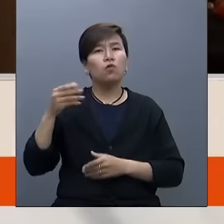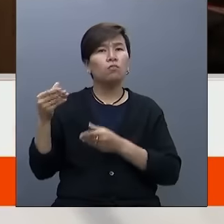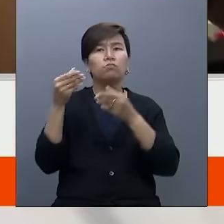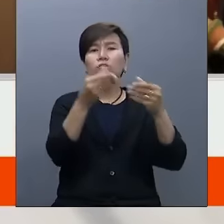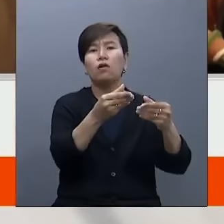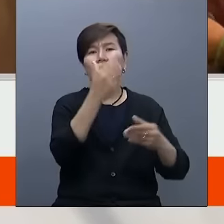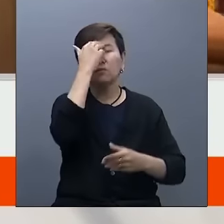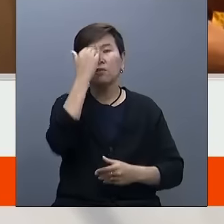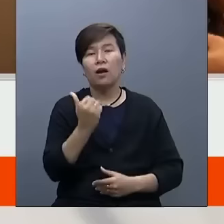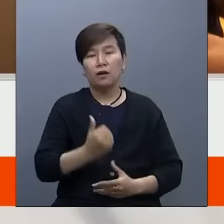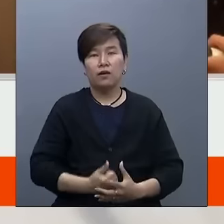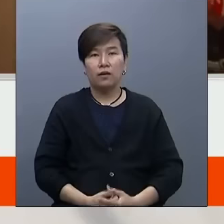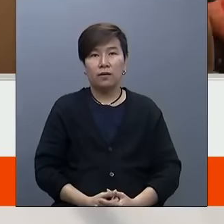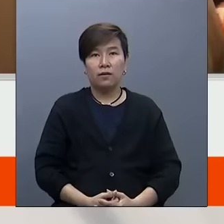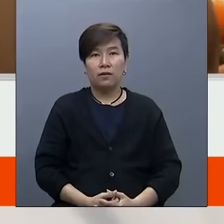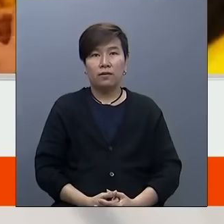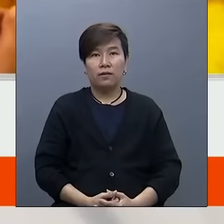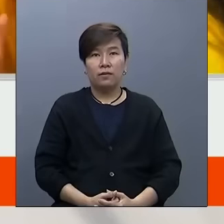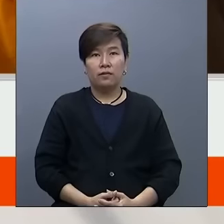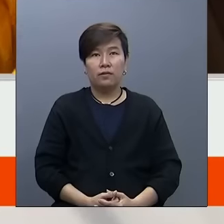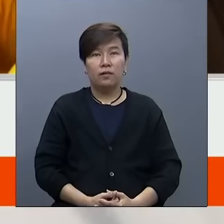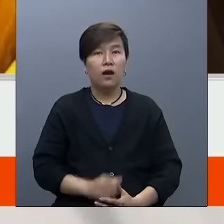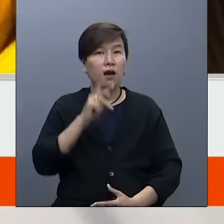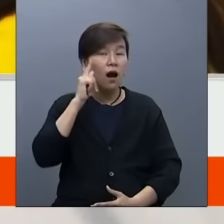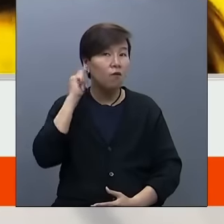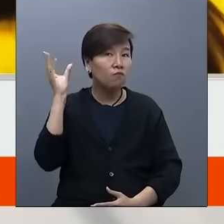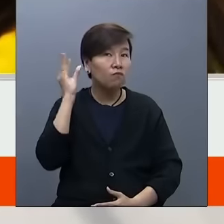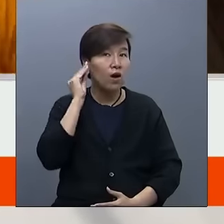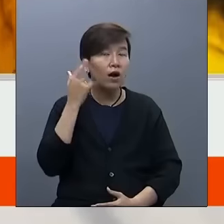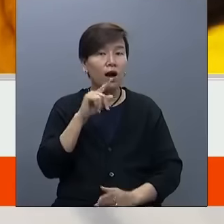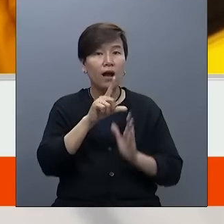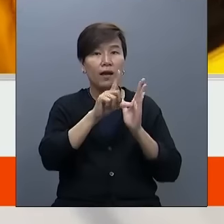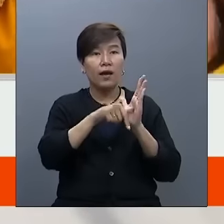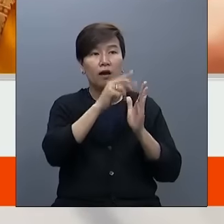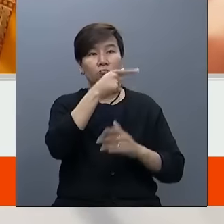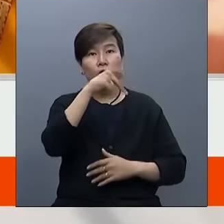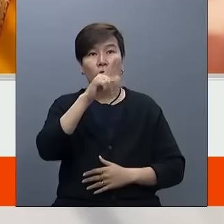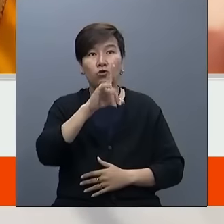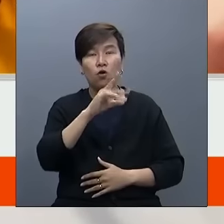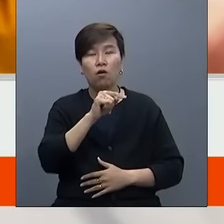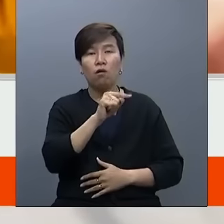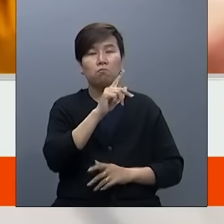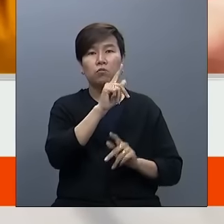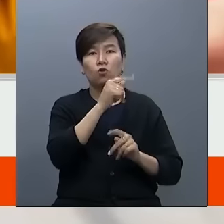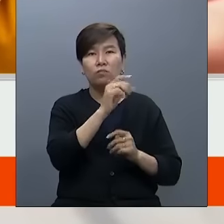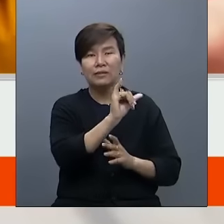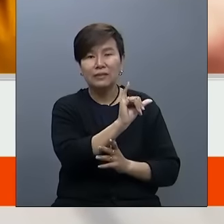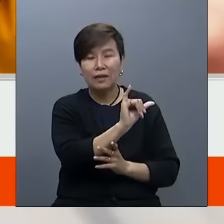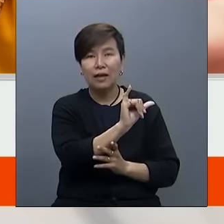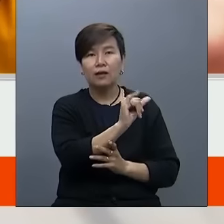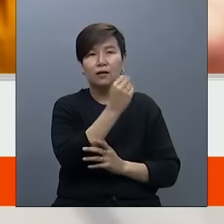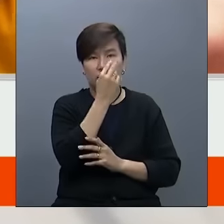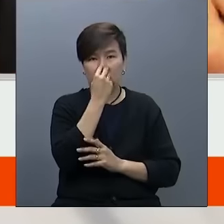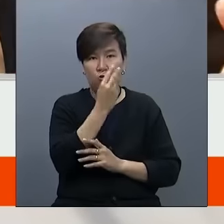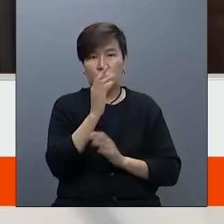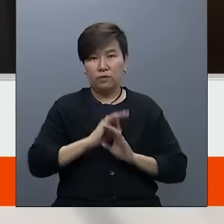ห็นไหมซึ่งเมื่อสักครู่นี้เนี่ยที่เราฟังข่าวเนี่ยถามไปทางเลขาปปช.ท่านก็ยังไม่กล้าตอบว่าอย่างไรก็ทุกอย่างมันต้องดูจากเ